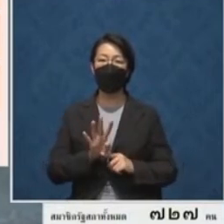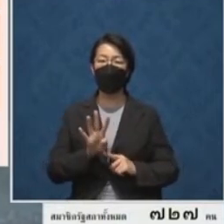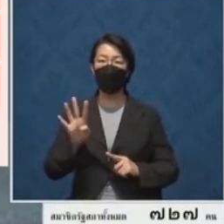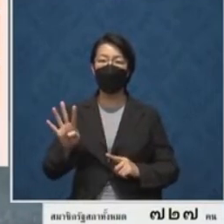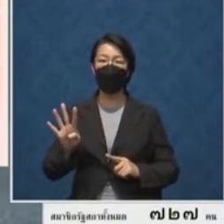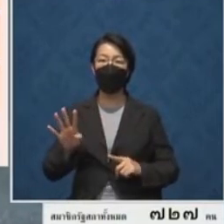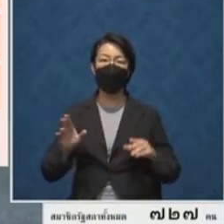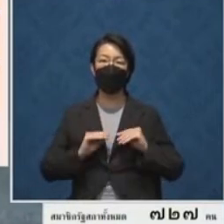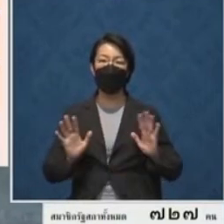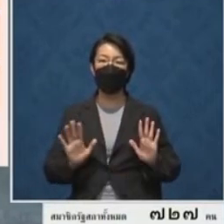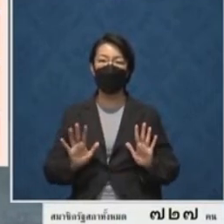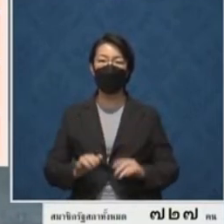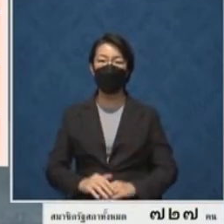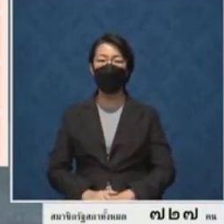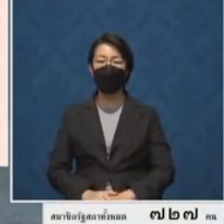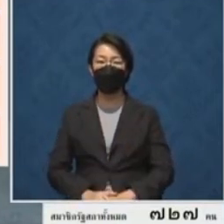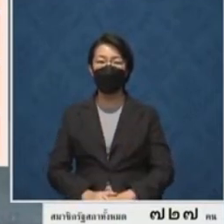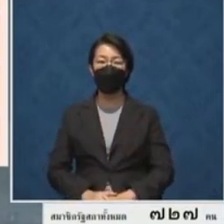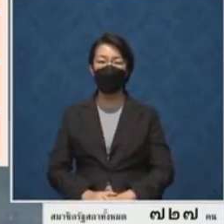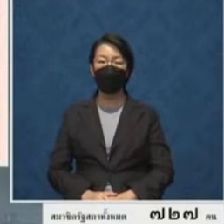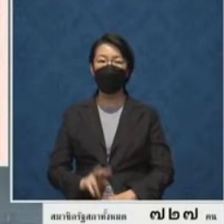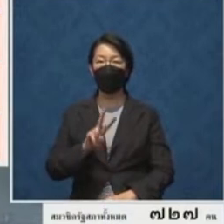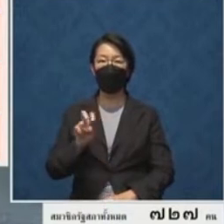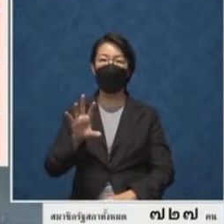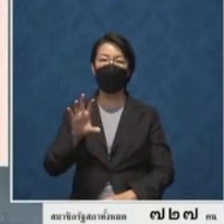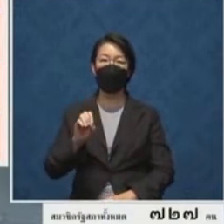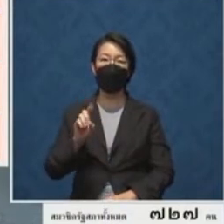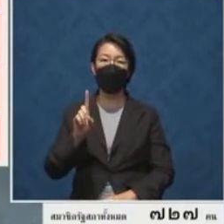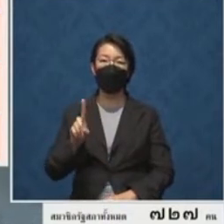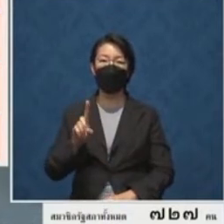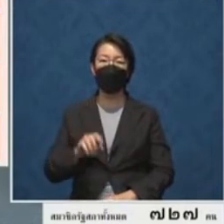ครับ 251นายนิพันธ์สิริธร